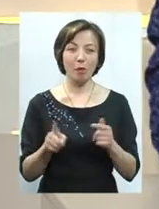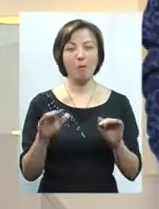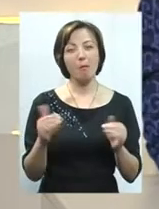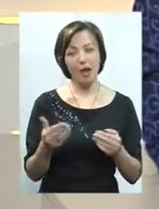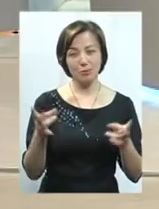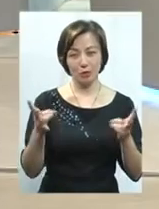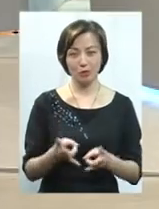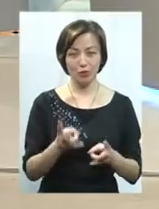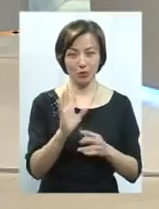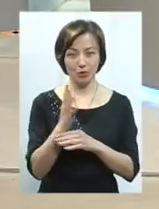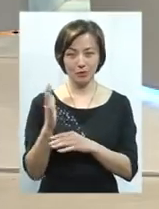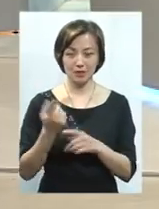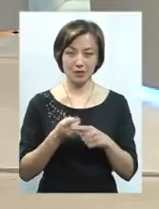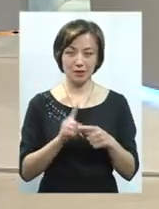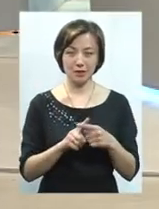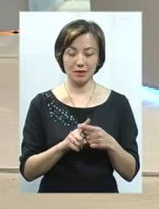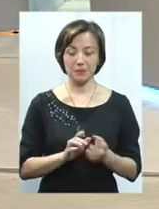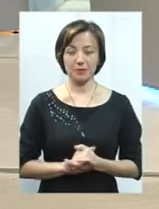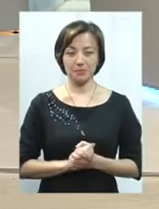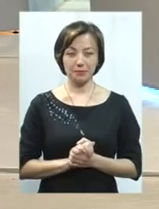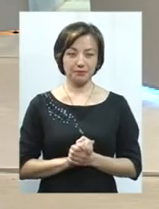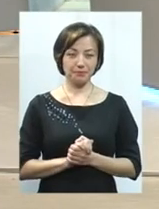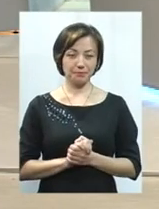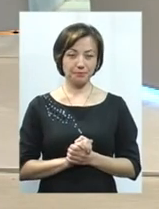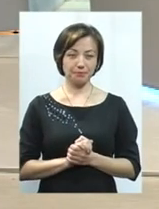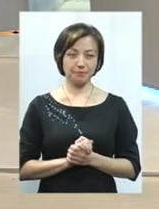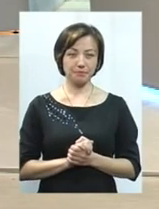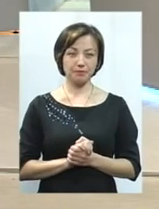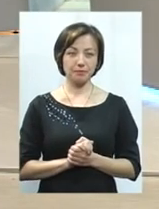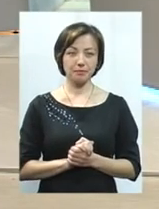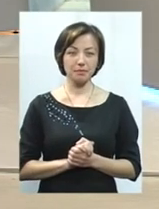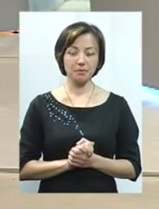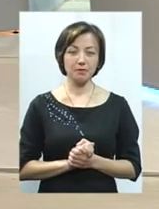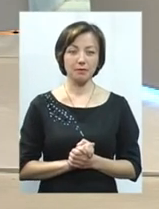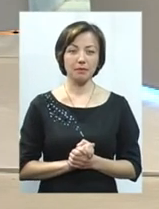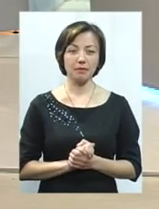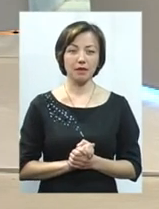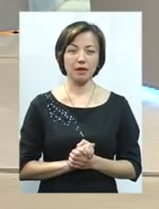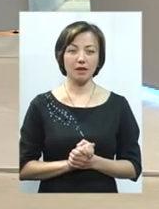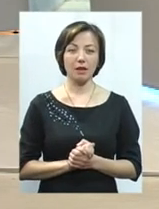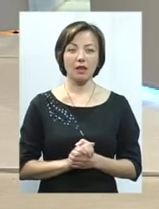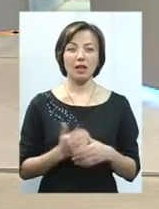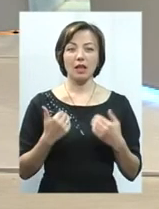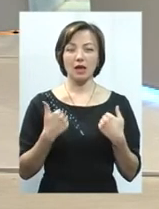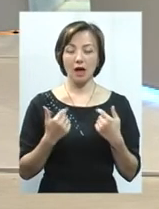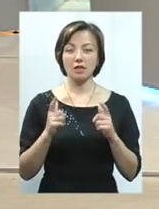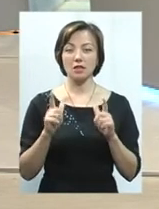менше потребують отих вигулів, можливо? Згідно зі своєю співрозмовницею, річ в тому,